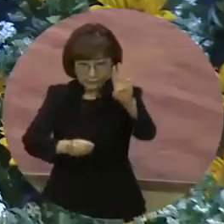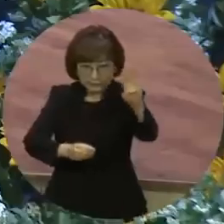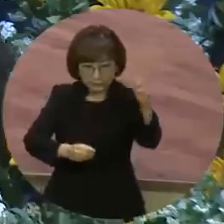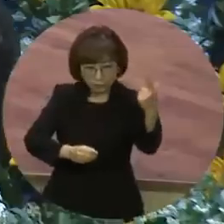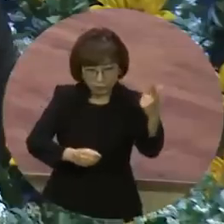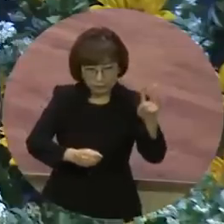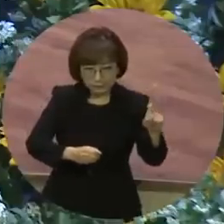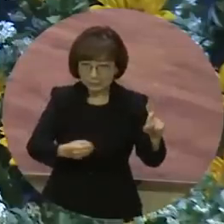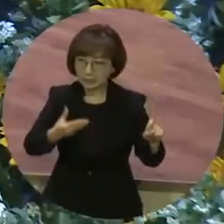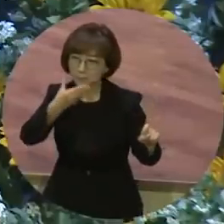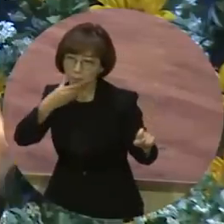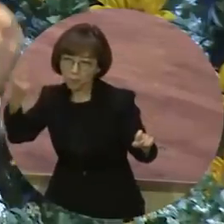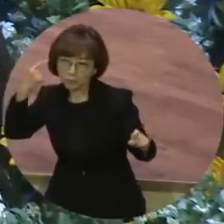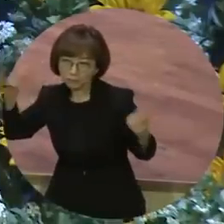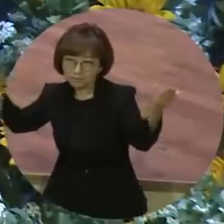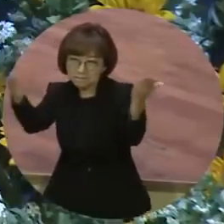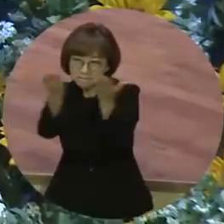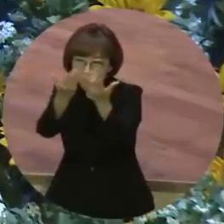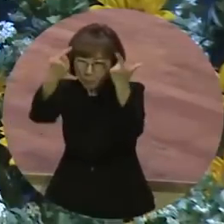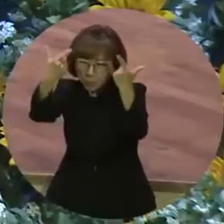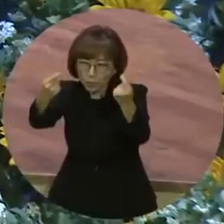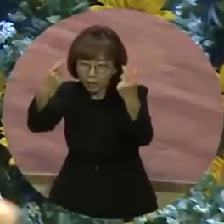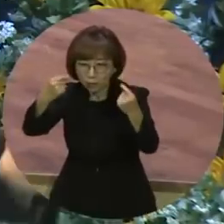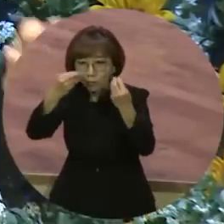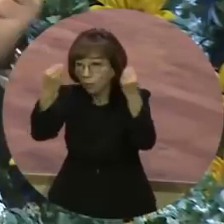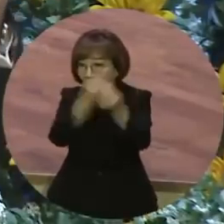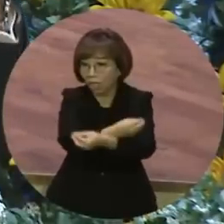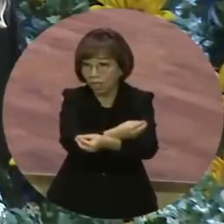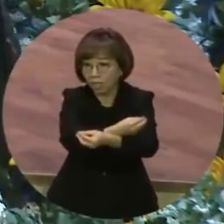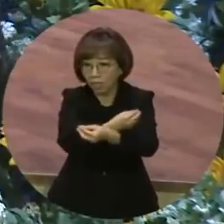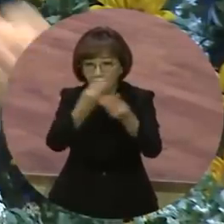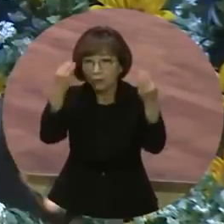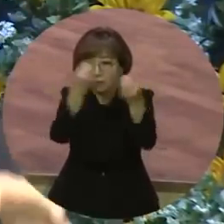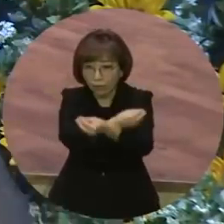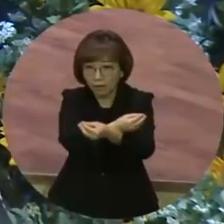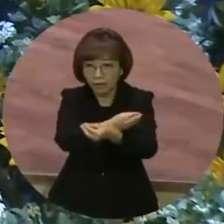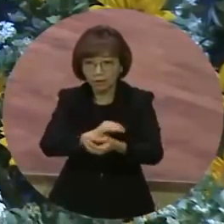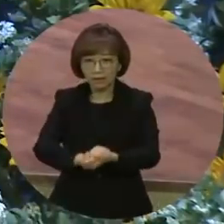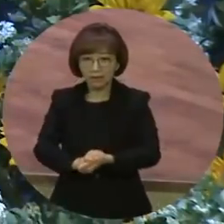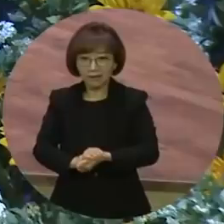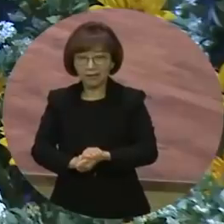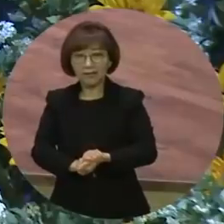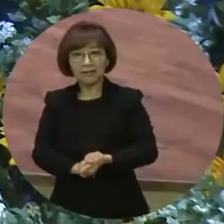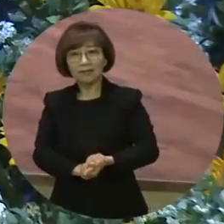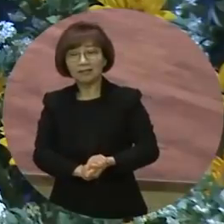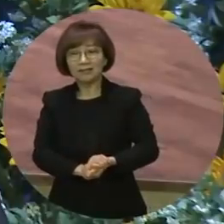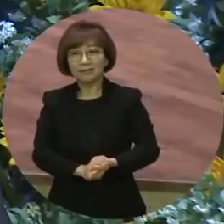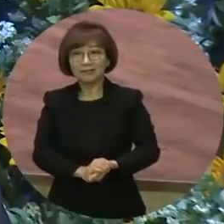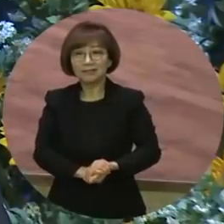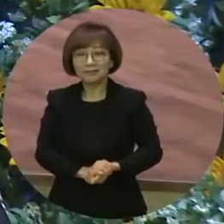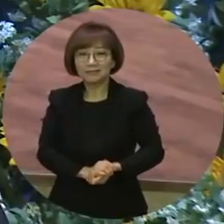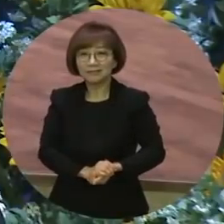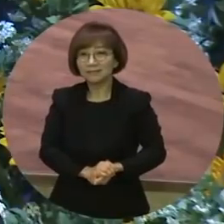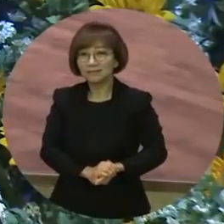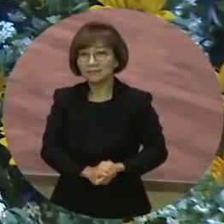것처럼 온 생각과 온 마음과 온 정신이 실제로 여기 다 뺏기고 있어요.